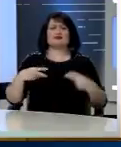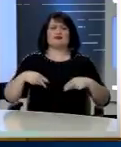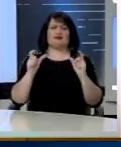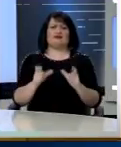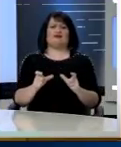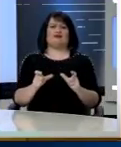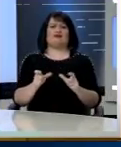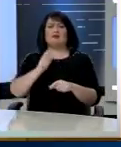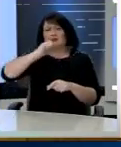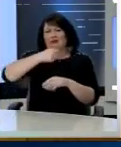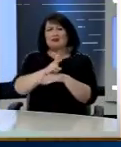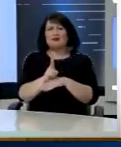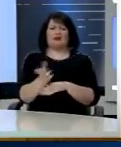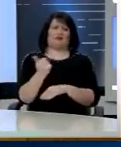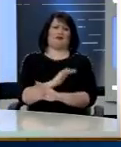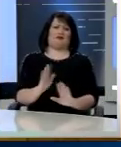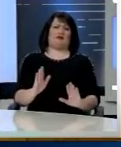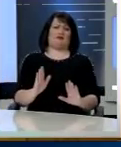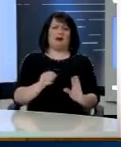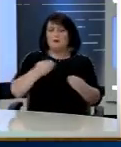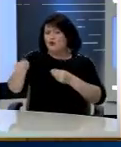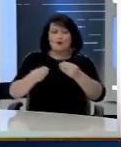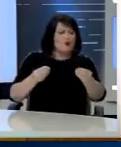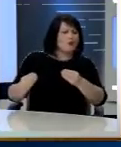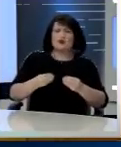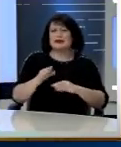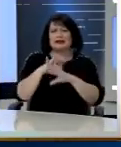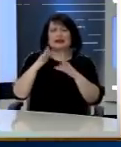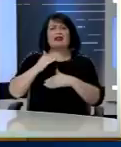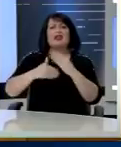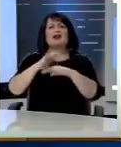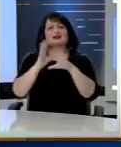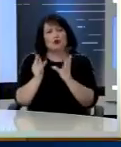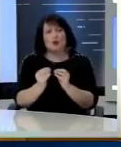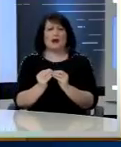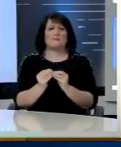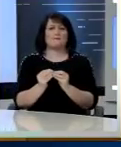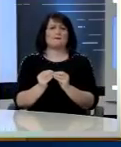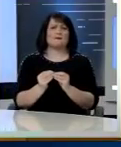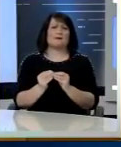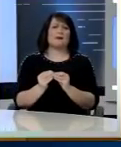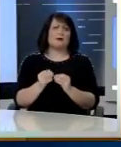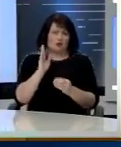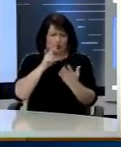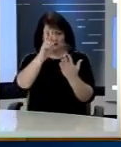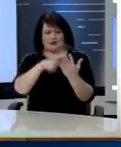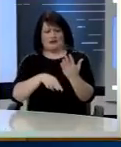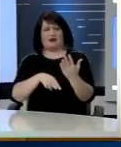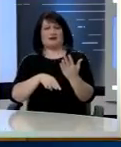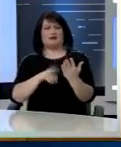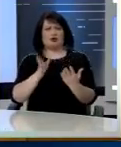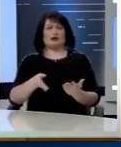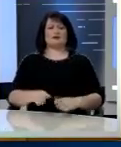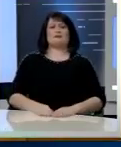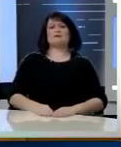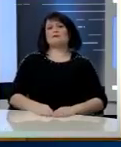Άμυνας, απόρριτα έγγραφα. Σε όλα τα διαβαθμισμένα έγγραφα σας έχω δώσει να έχετε πρόσβαση. Κάποιοι